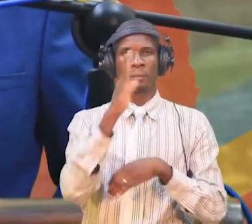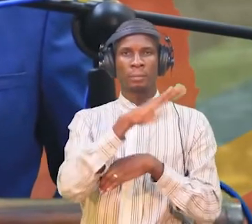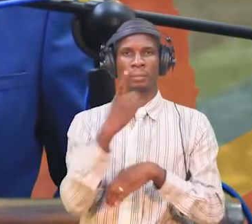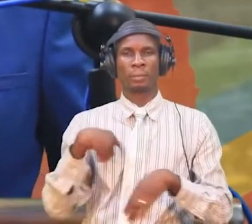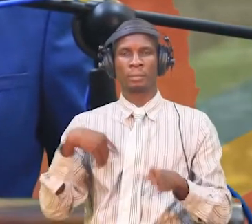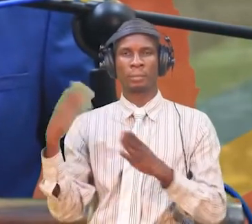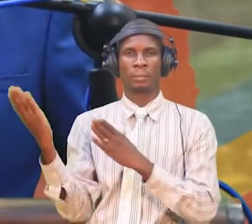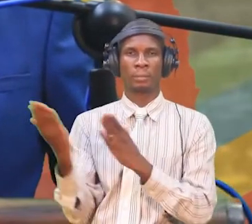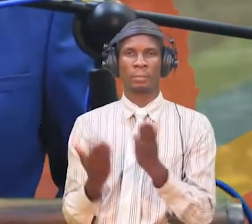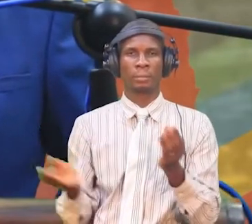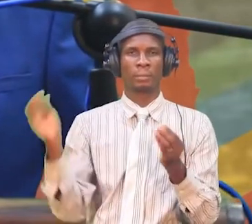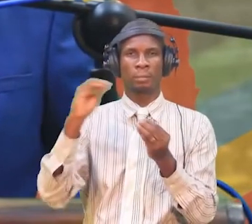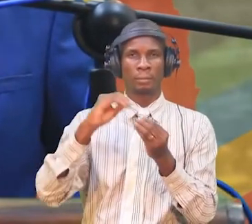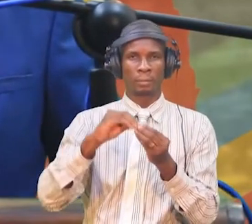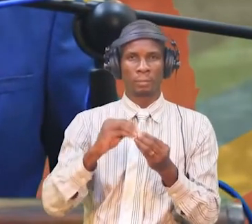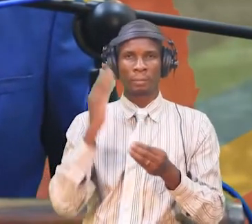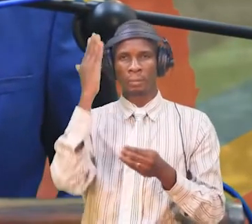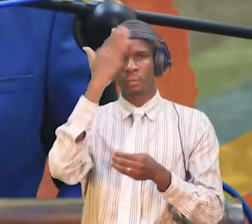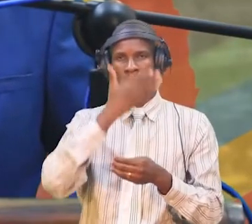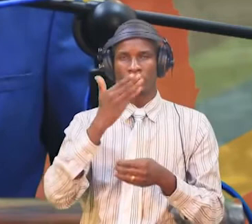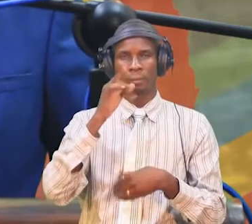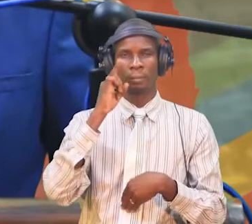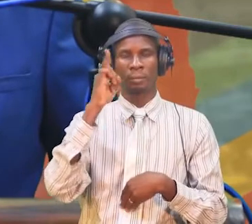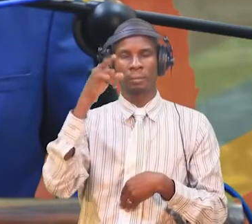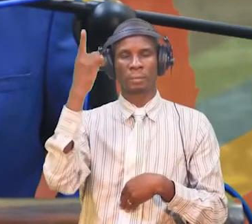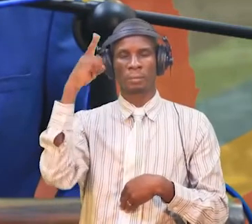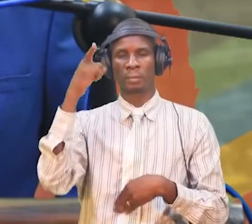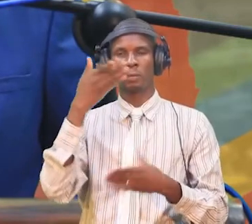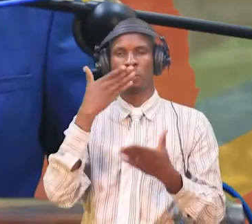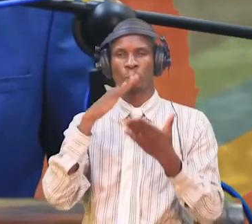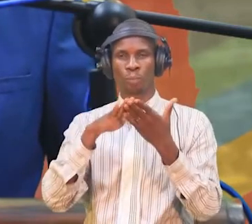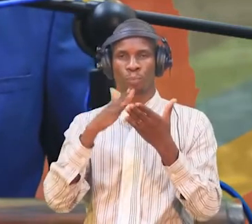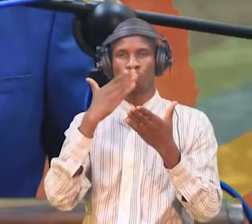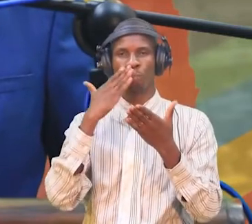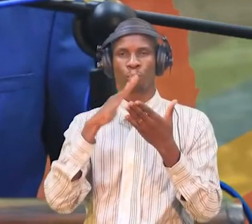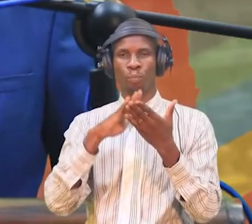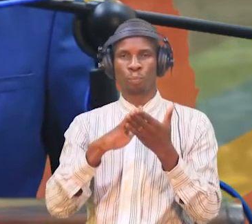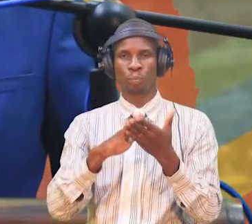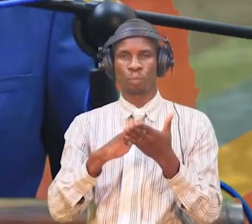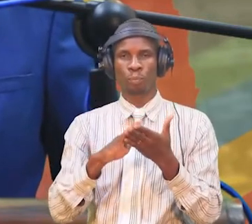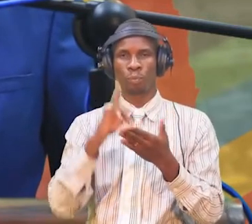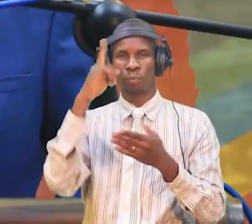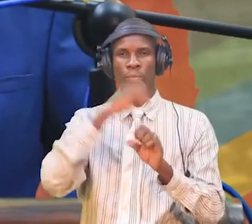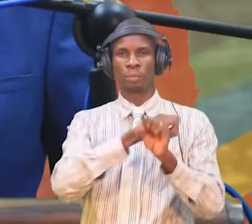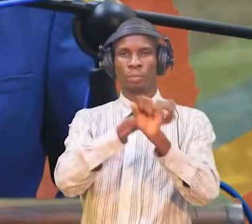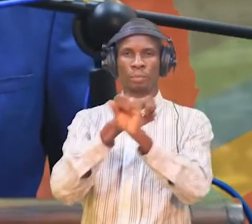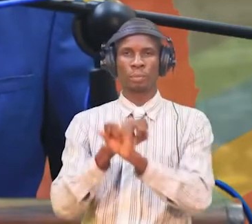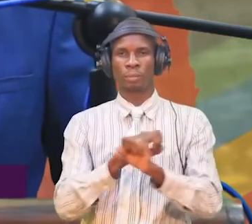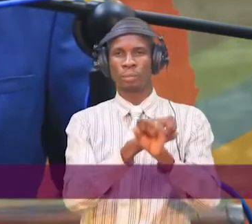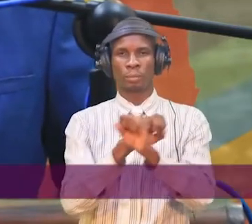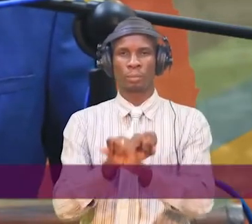to pesion kembo lokumpe masanjo. To ye epa ina yona poko alelo. Mpona kopeso